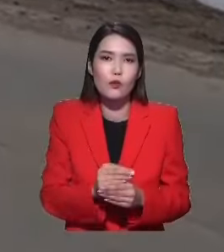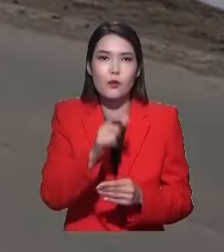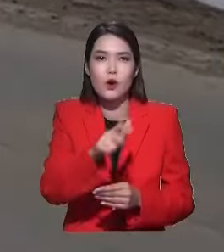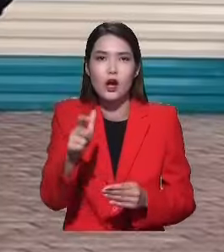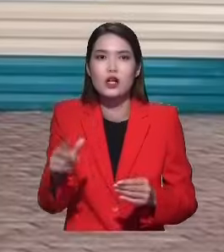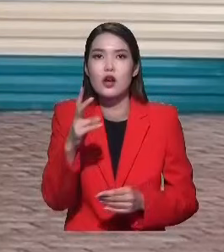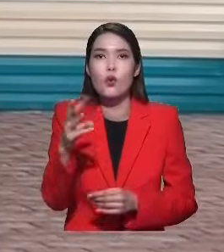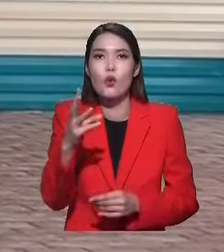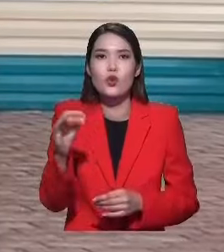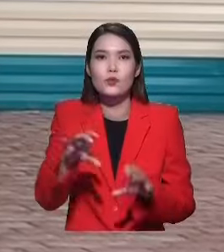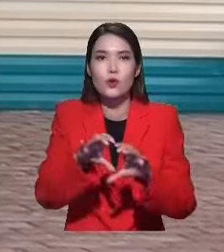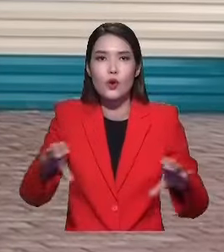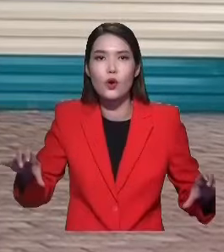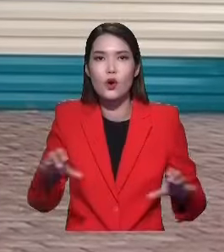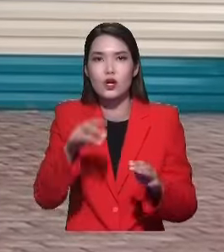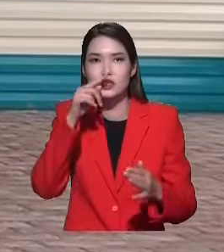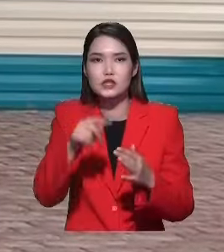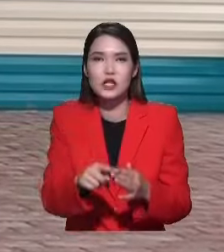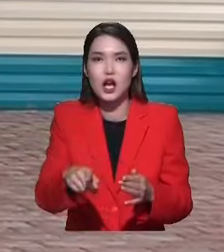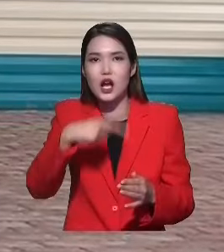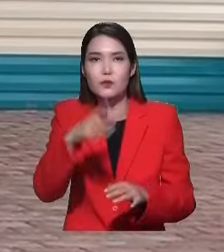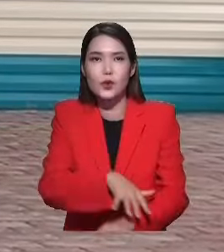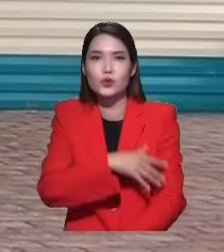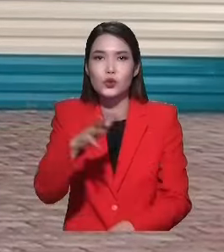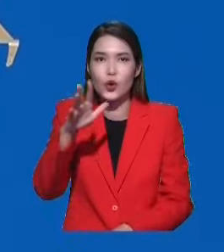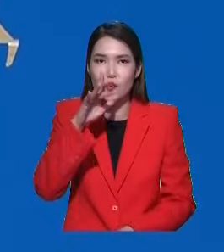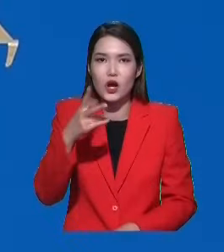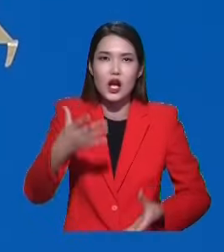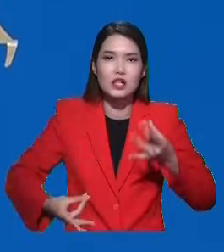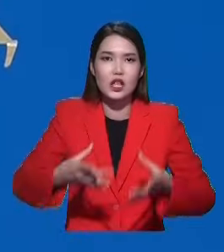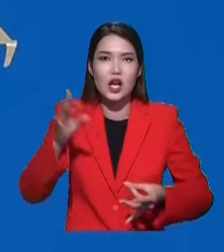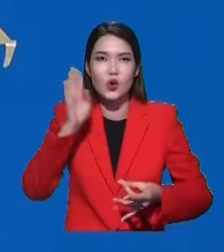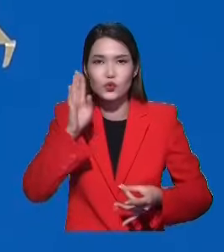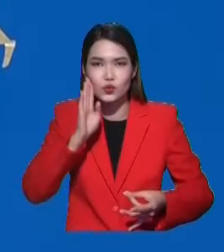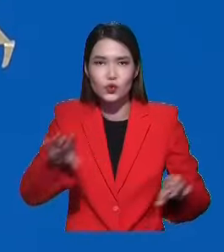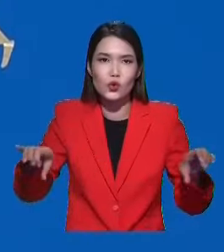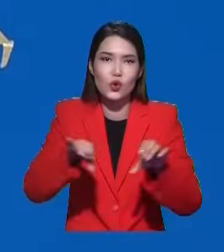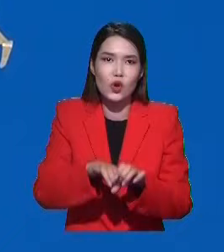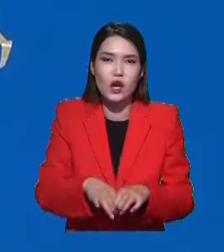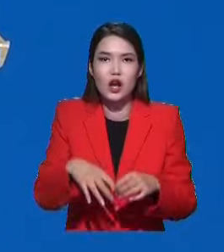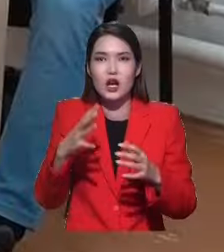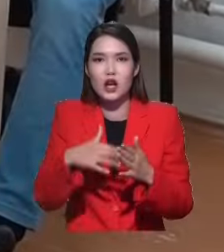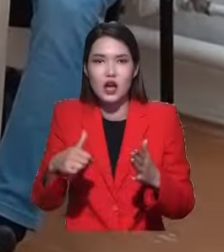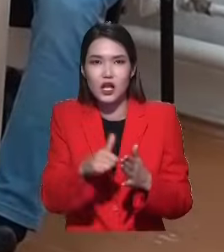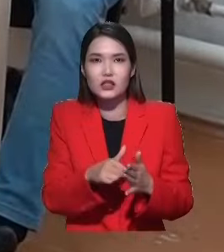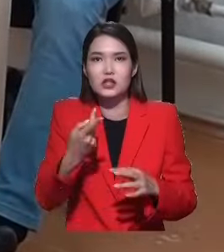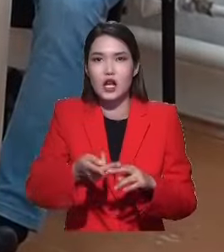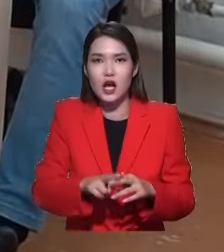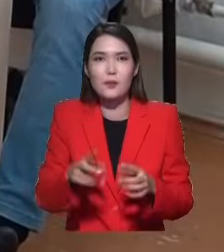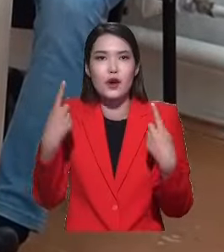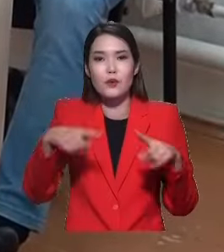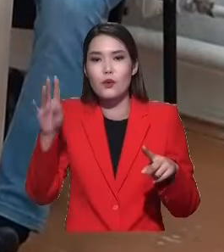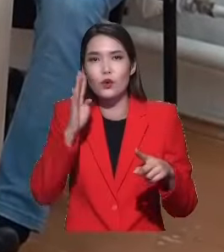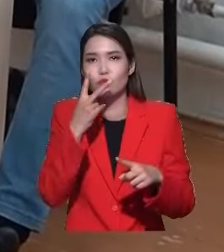каналына көңілі көншімейтінін айтады. Өйткені ұзақ уақыт бойы лай суды сүзіп ішкесін саулығы сыр берген. Бірақ мұл маңда басқа су